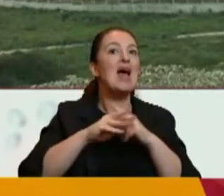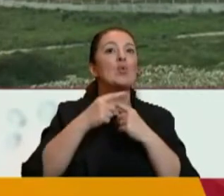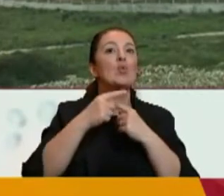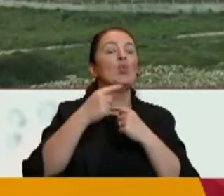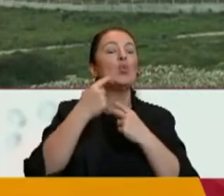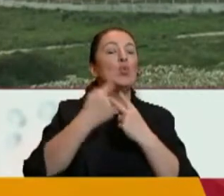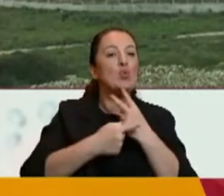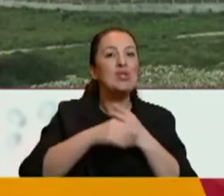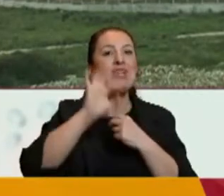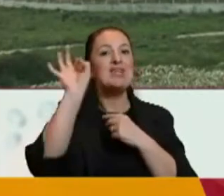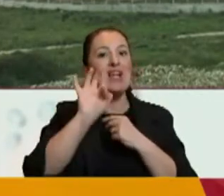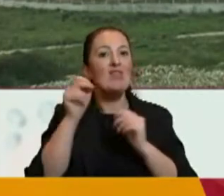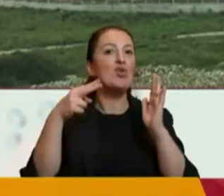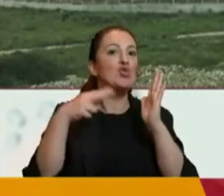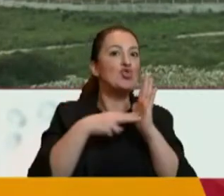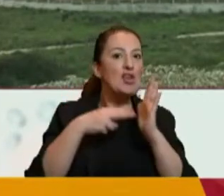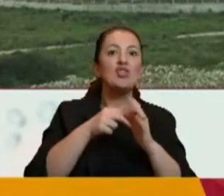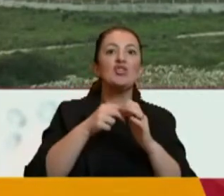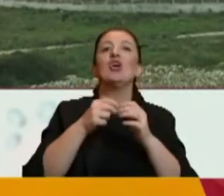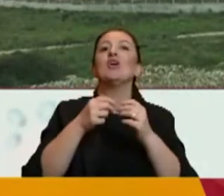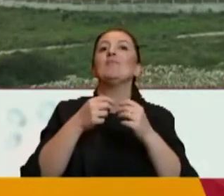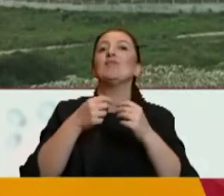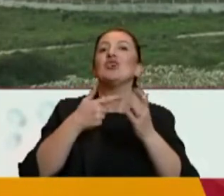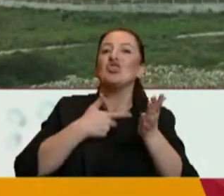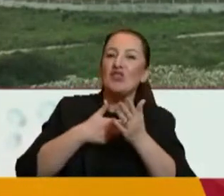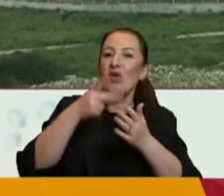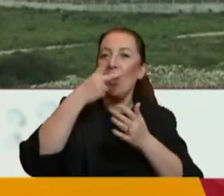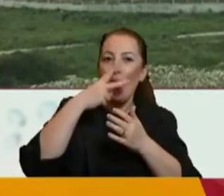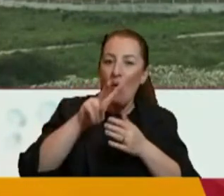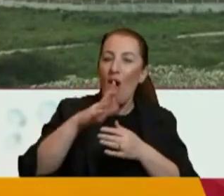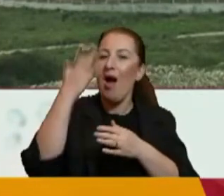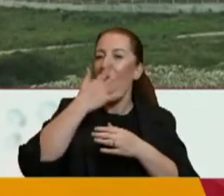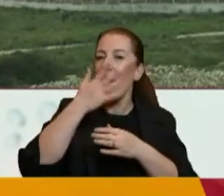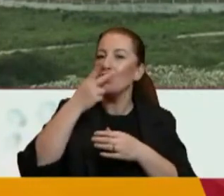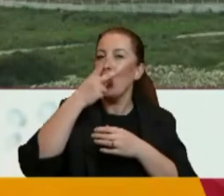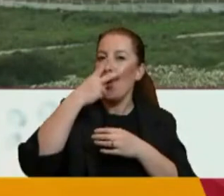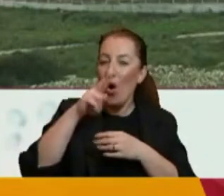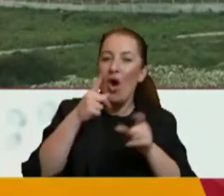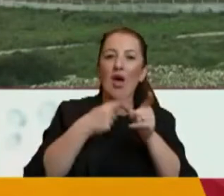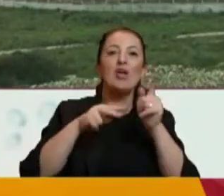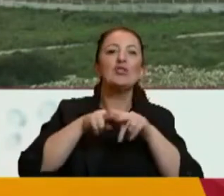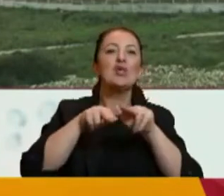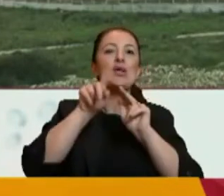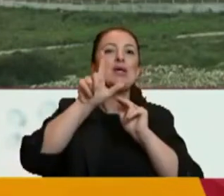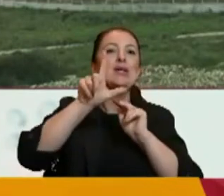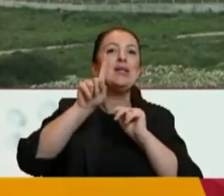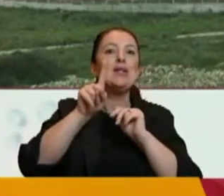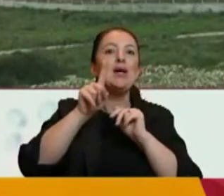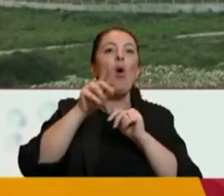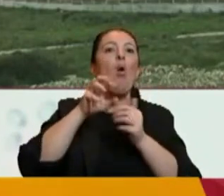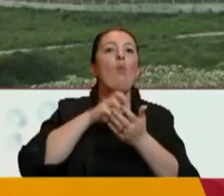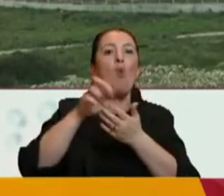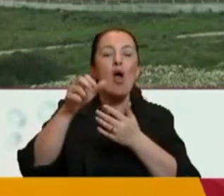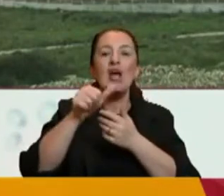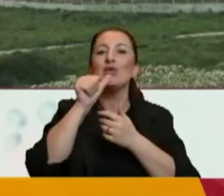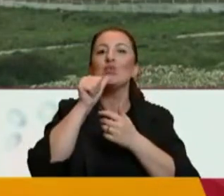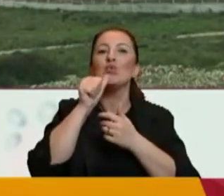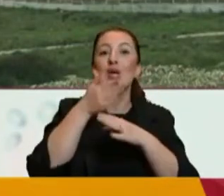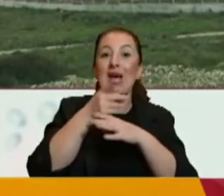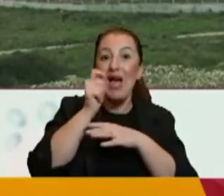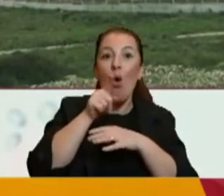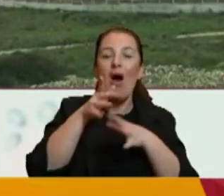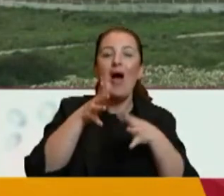ilçelerinde Çatalca ilçesinin Çiftlikköy oklalı Karacaköy ve Çakıllı bölgelerinde içme suyu deposu planlanmıştır